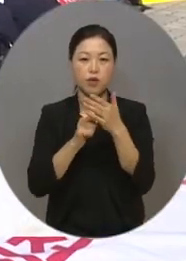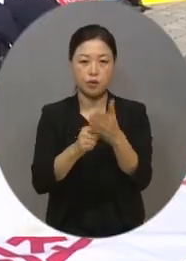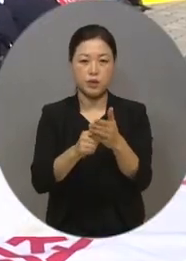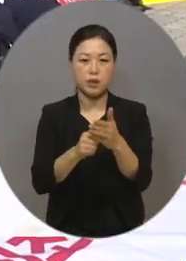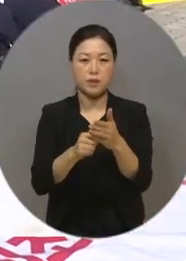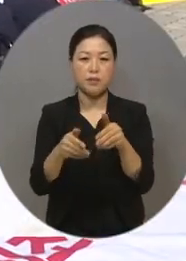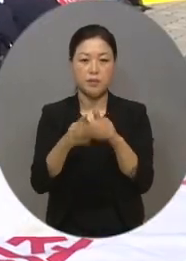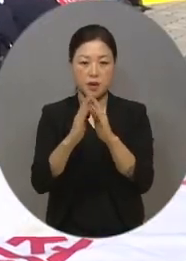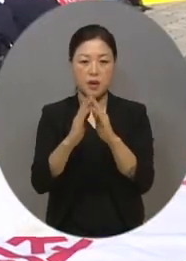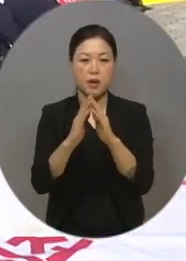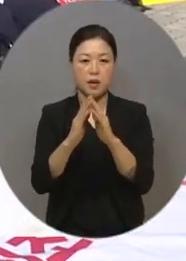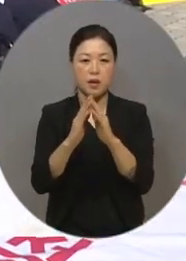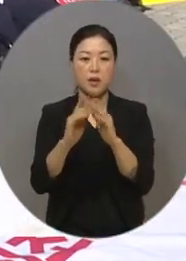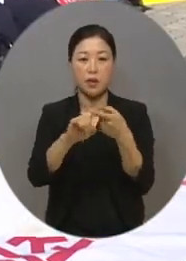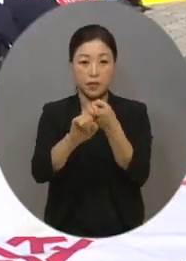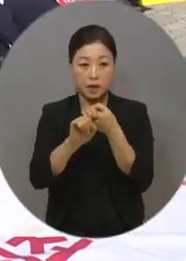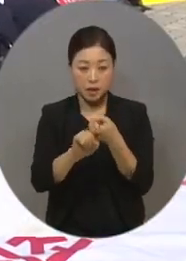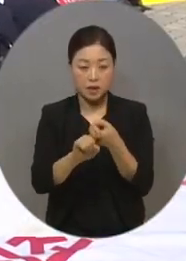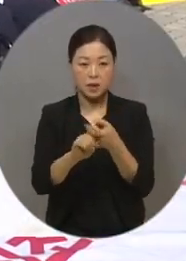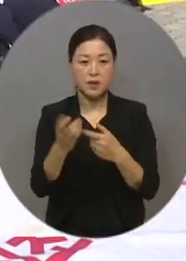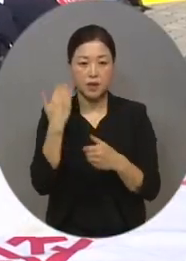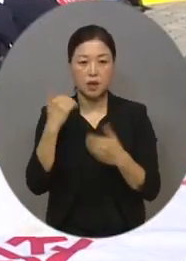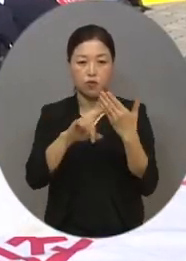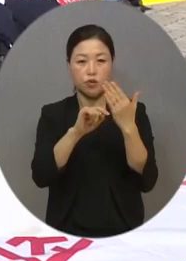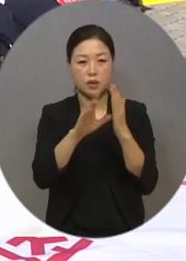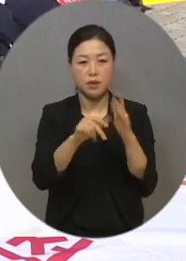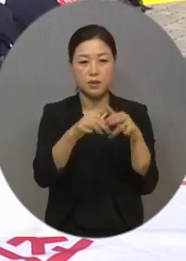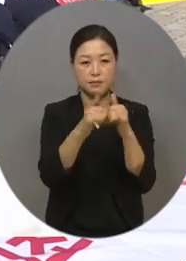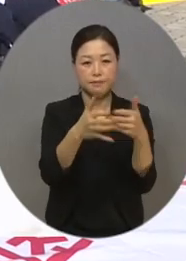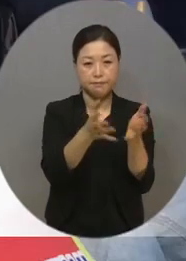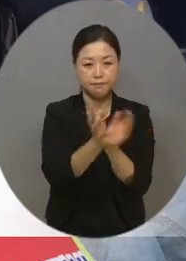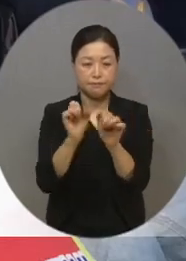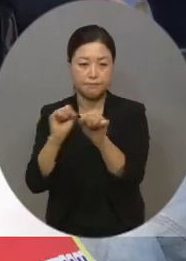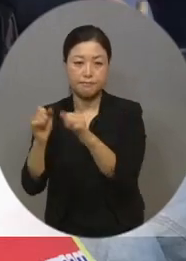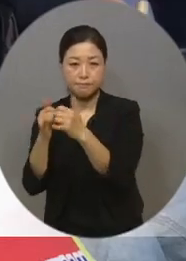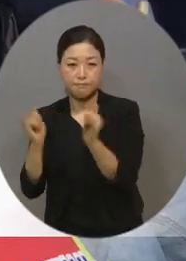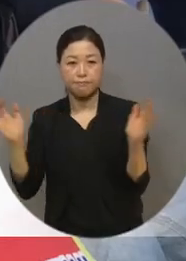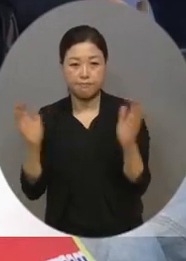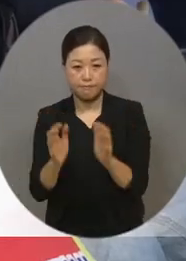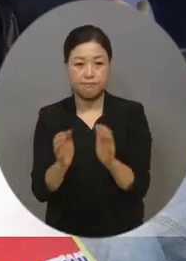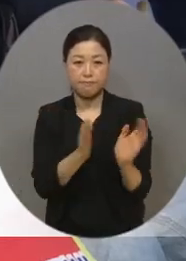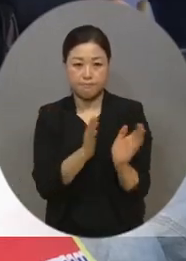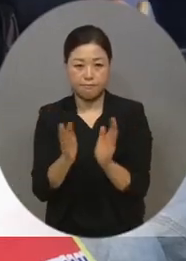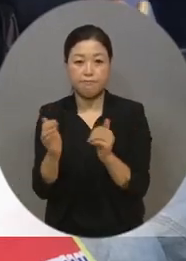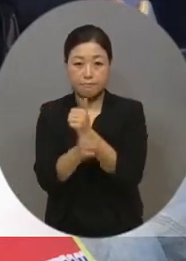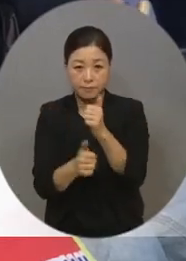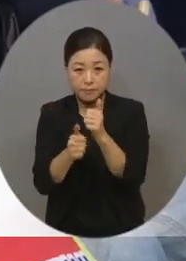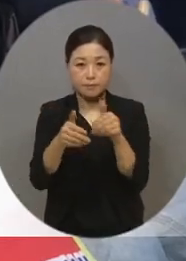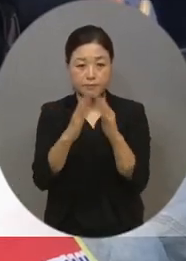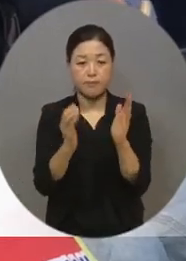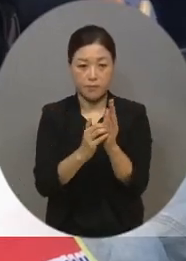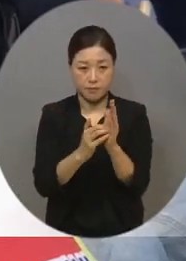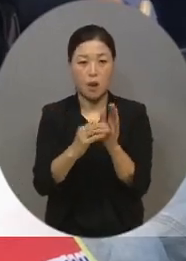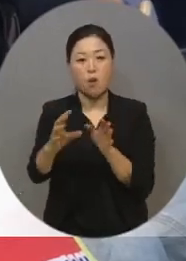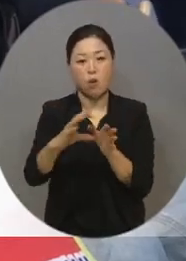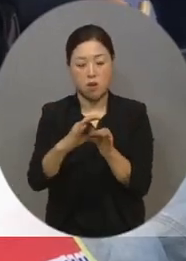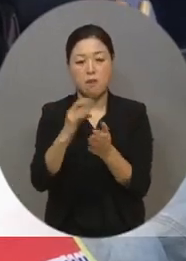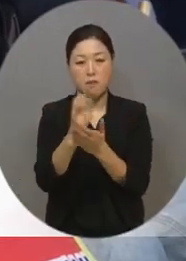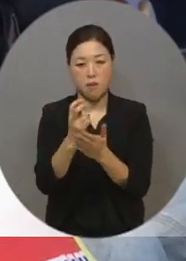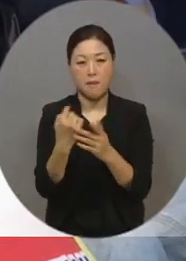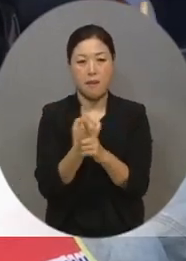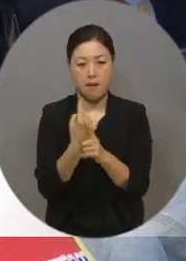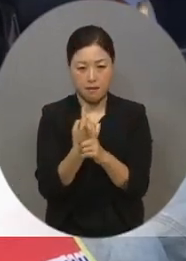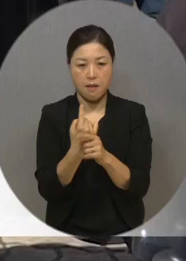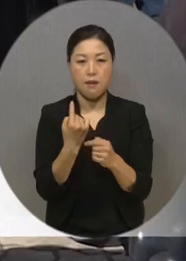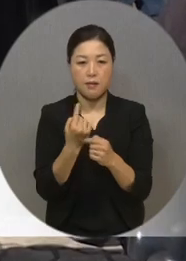국민기초생활보장법 개정추진연대는 지난 9월 장애인단체와 활동가들을 중심으로 준비위원회를 발족하고 관련법 개정을